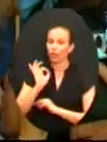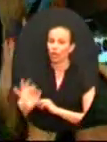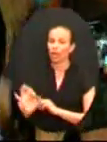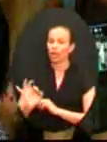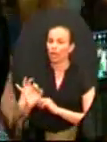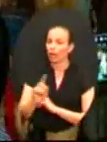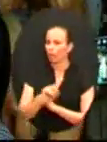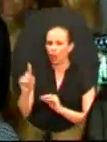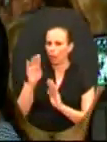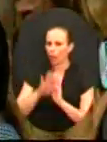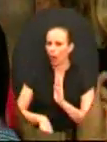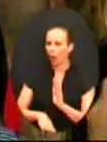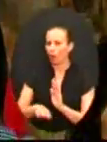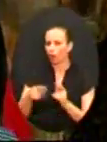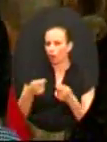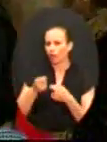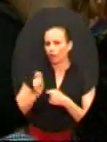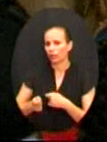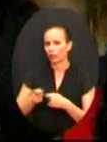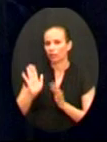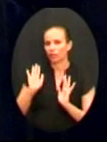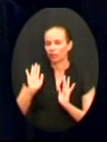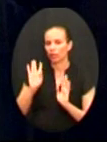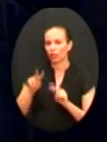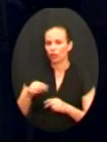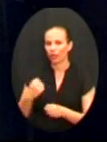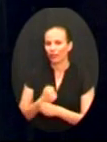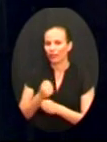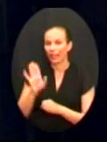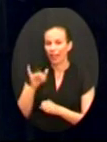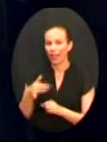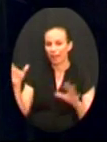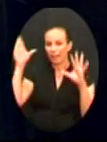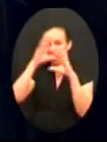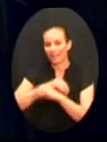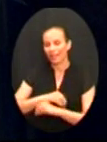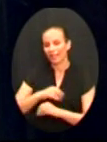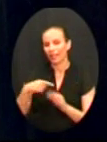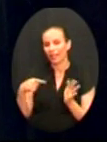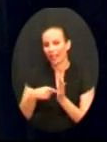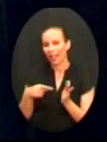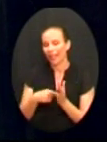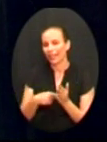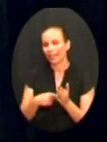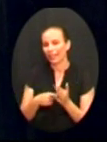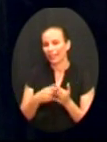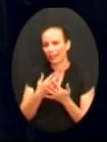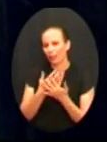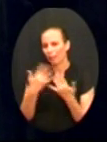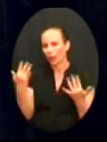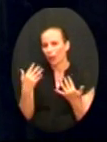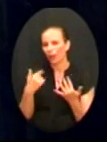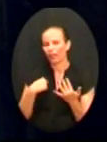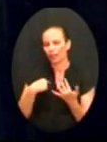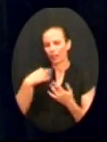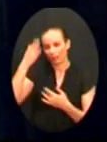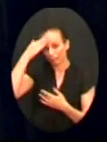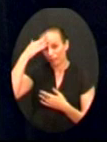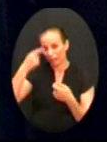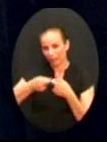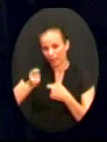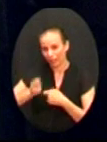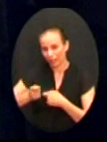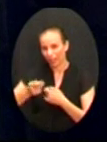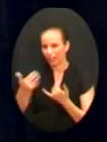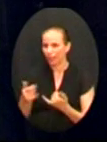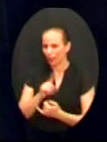חברי הכנסת. וחברי הכנסת יש להם הרבה עבודה גם בשעות הערב האלה, לכן אין ספק, מהיכרותי את חברי הכנסת, אין לי ספק